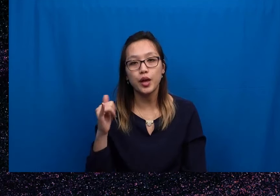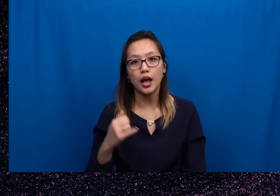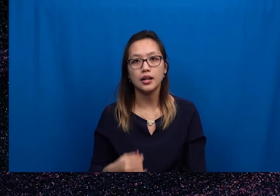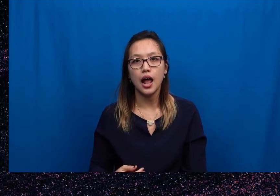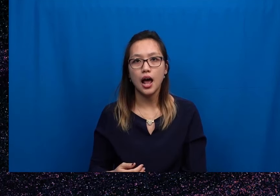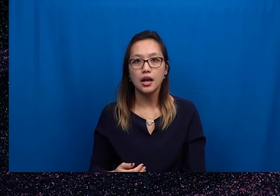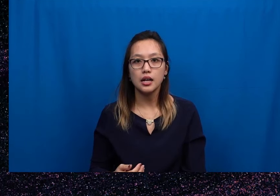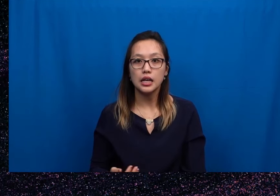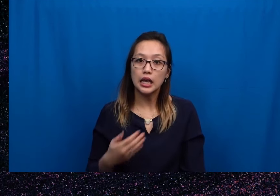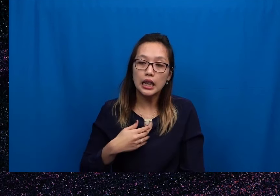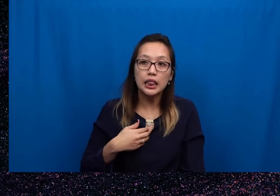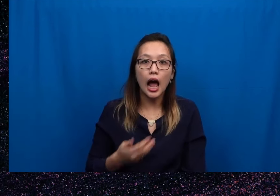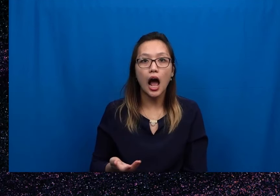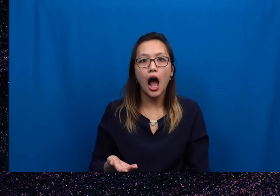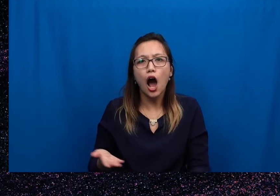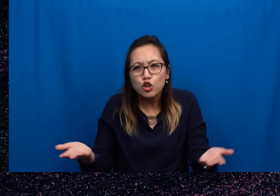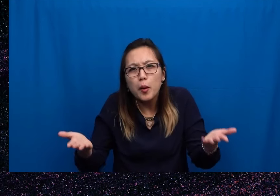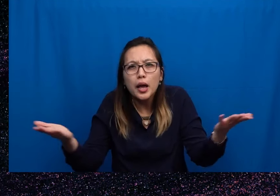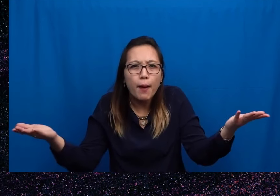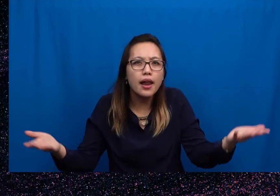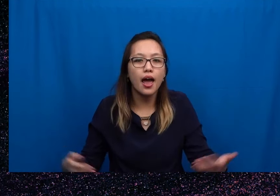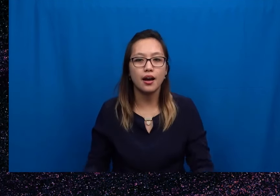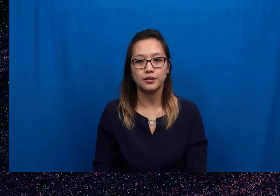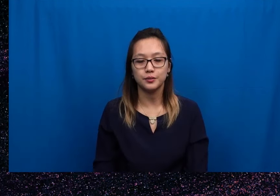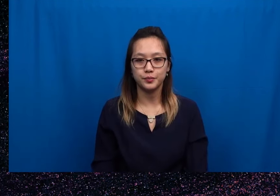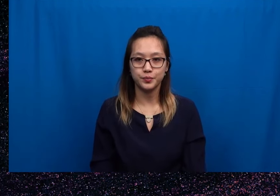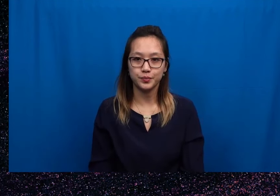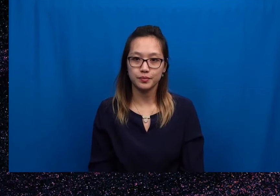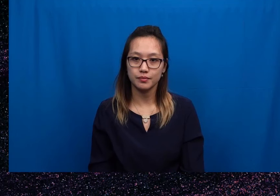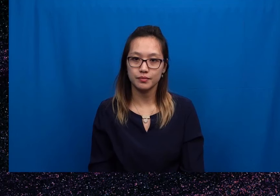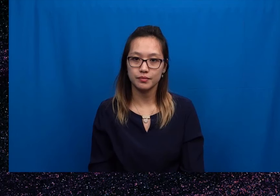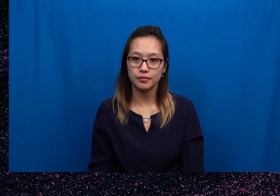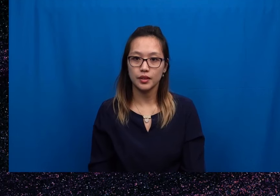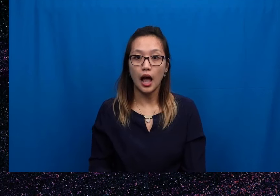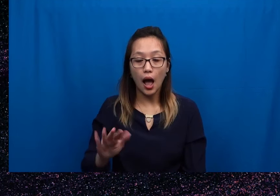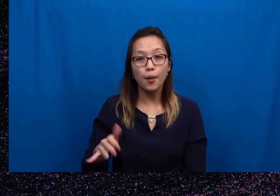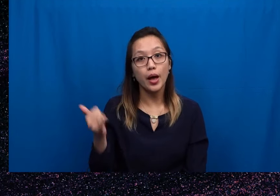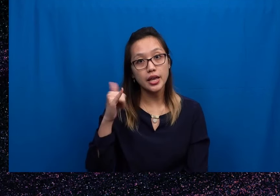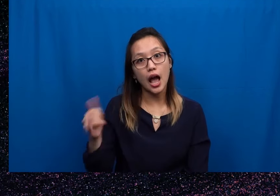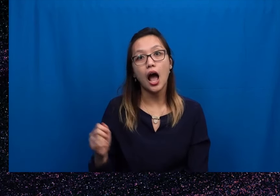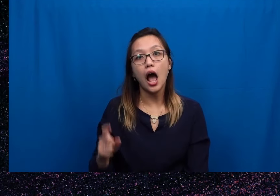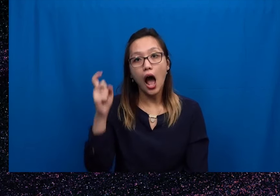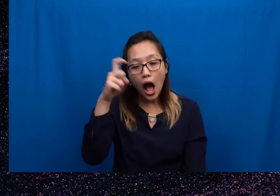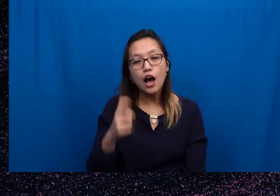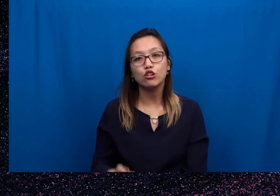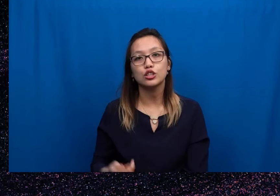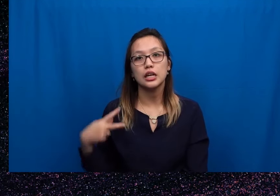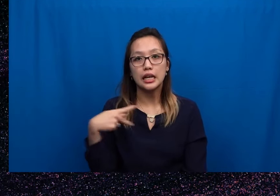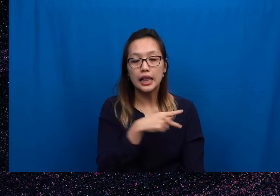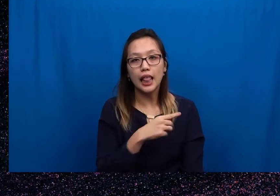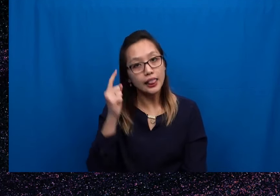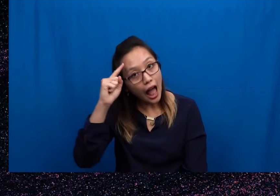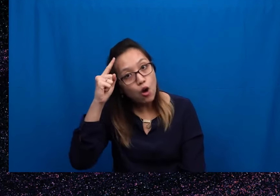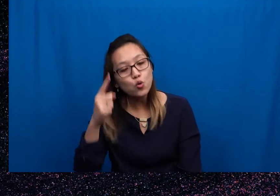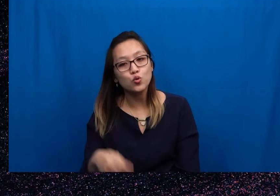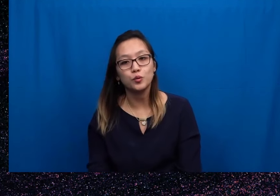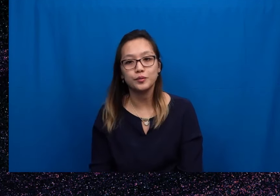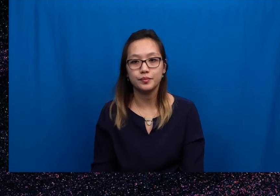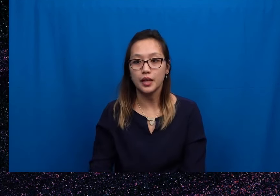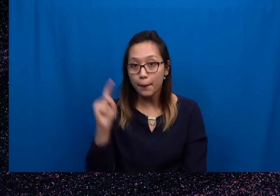kuasa kebangkitan Kristus itu? Apa yang perlu kita ketahui? Nah, yang pertama yang harus